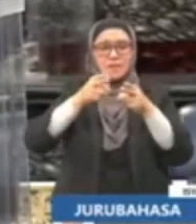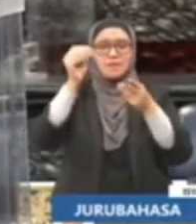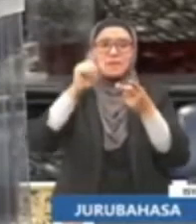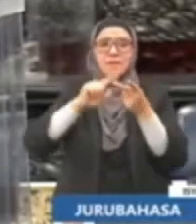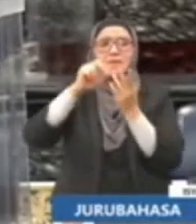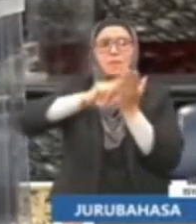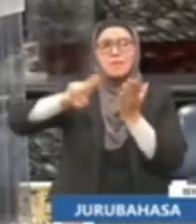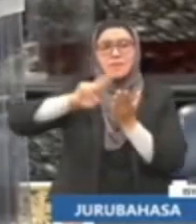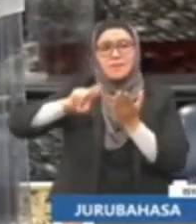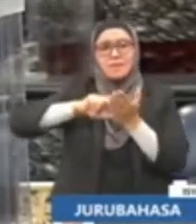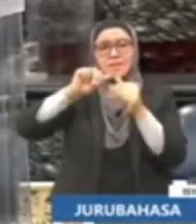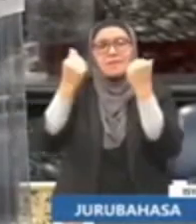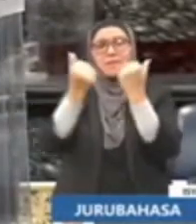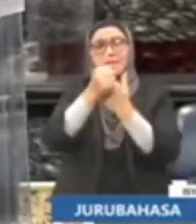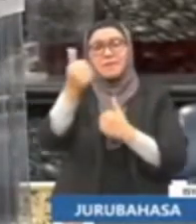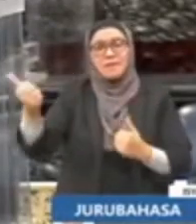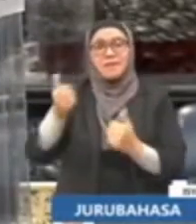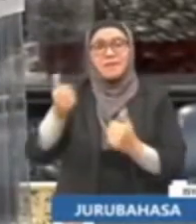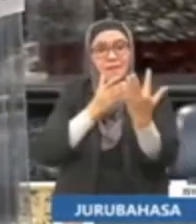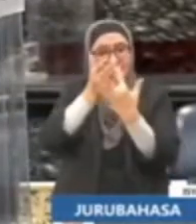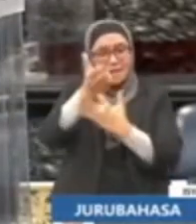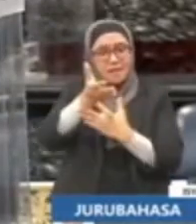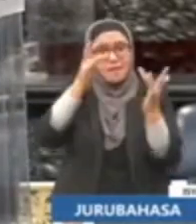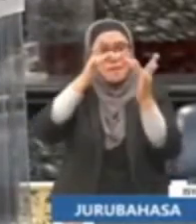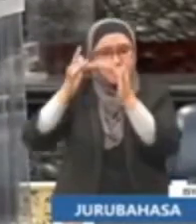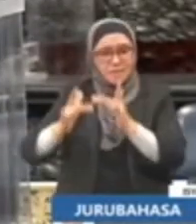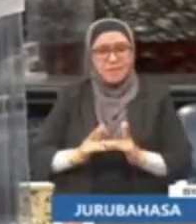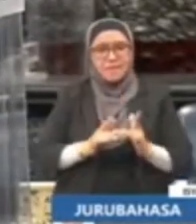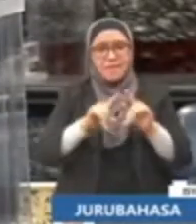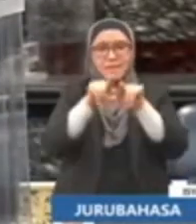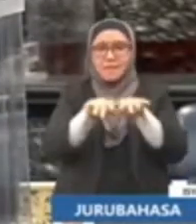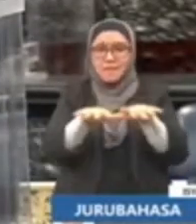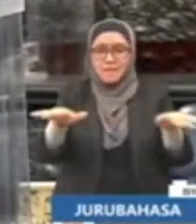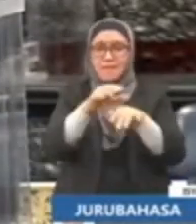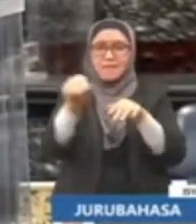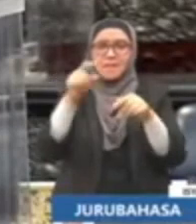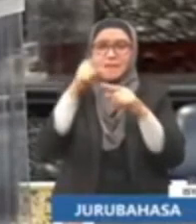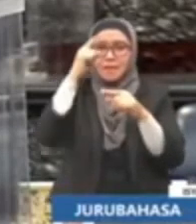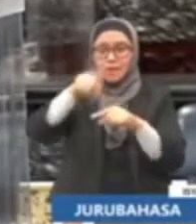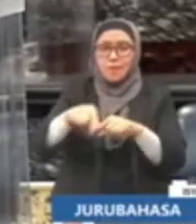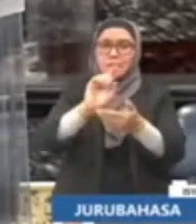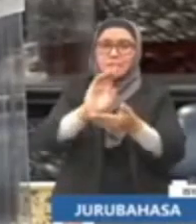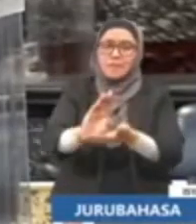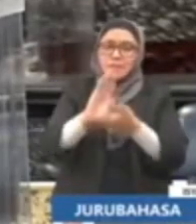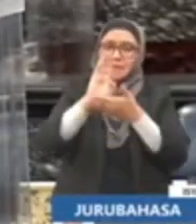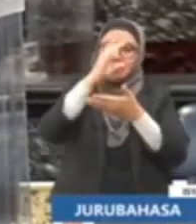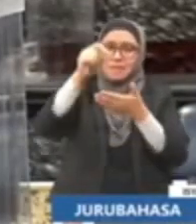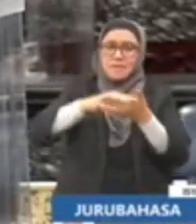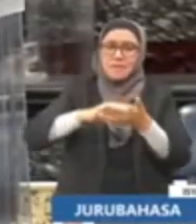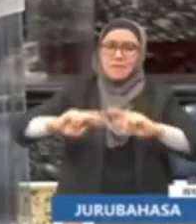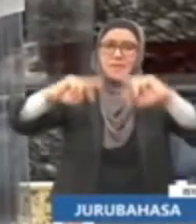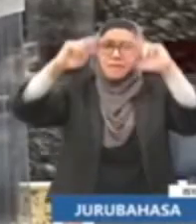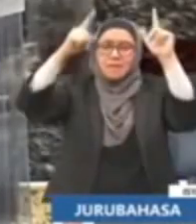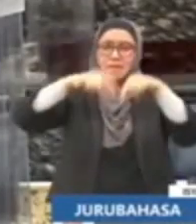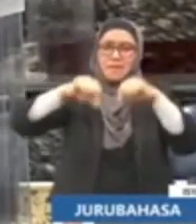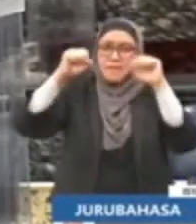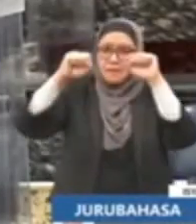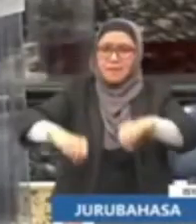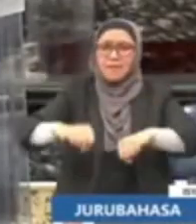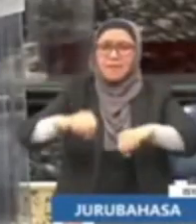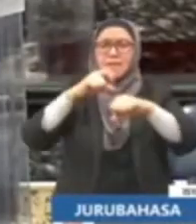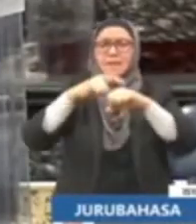bagi rangkaian sengaji sosial bagi membantu meningkatkan upaya and dan pendapatan peminjam oleh itu Allah tidak benar